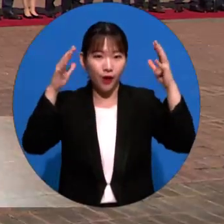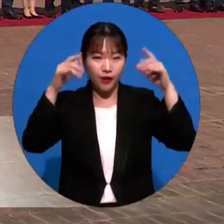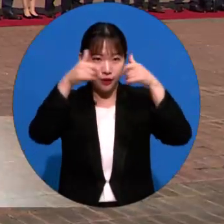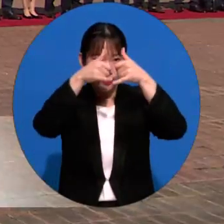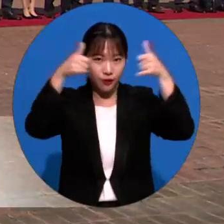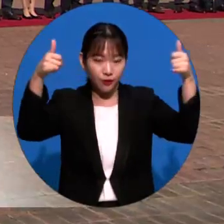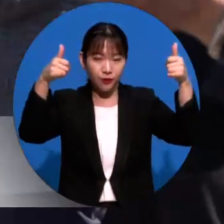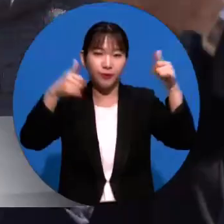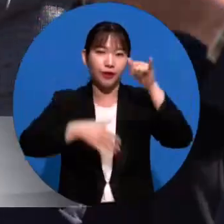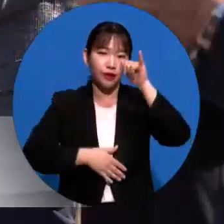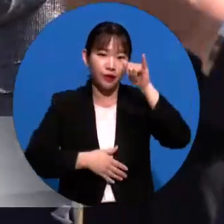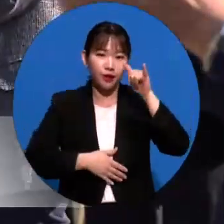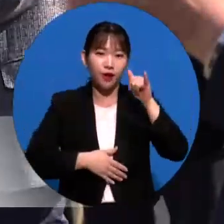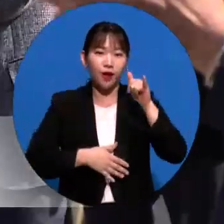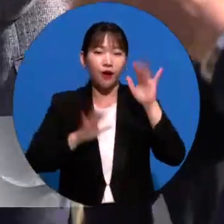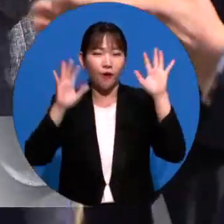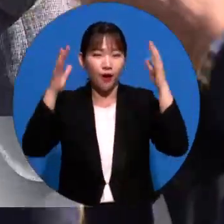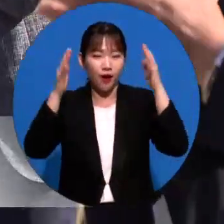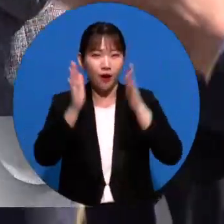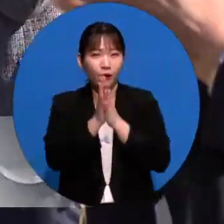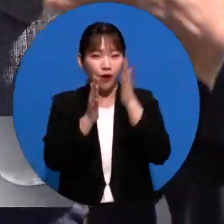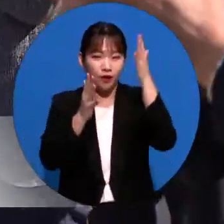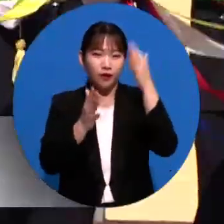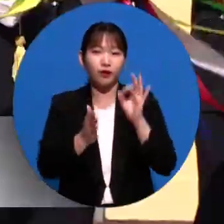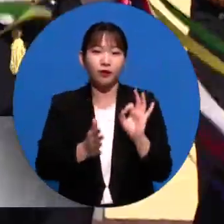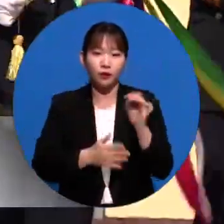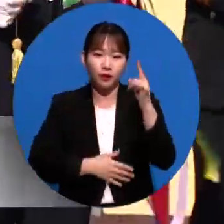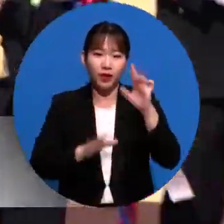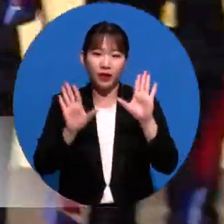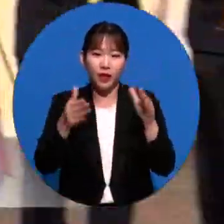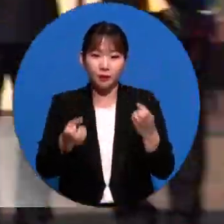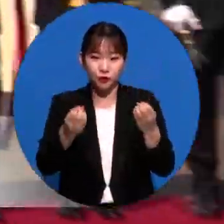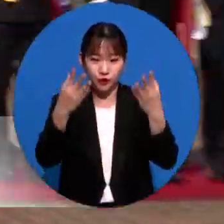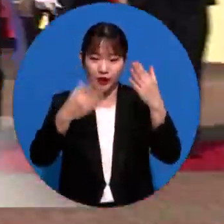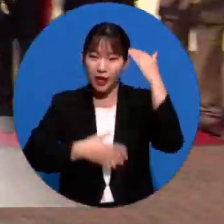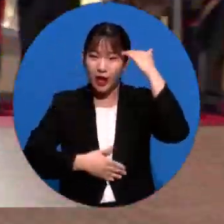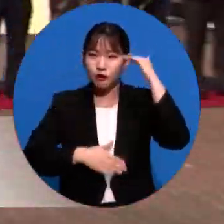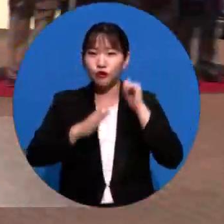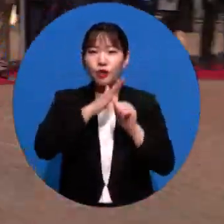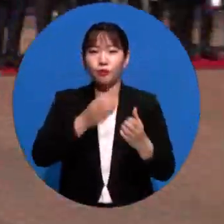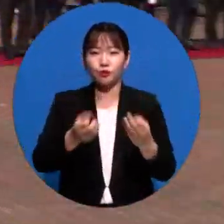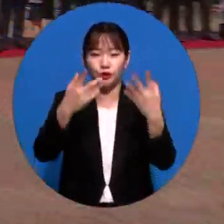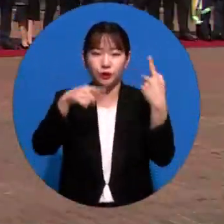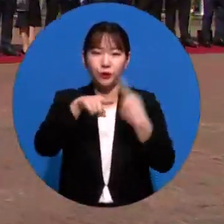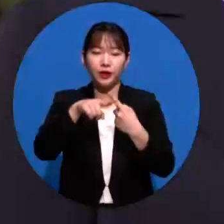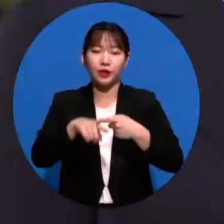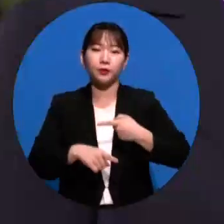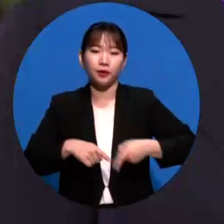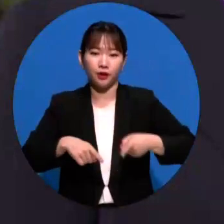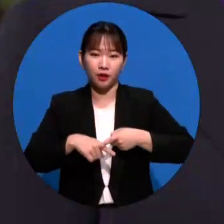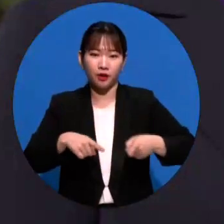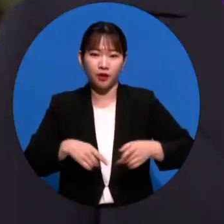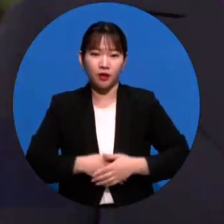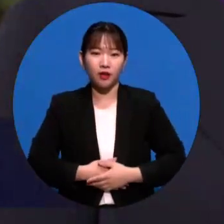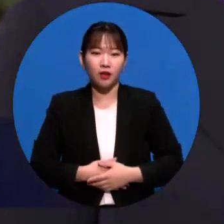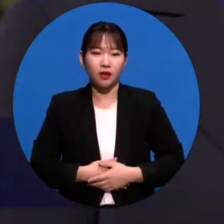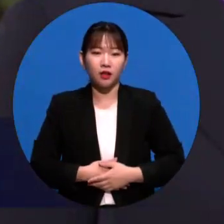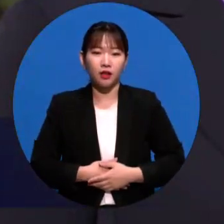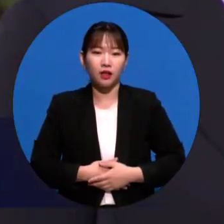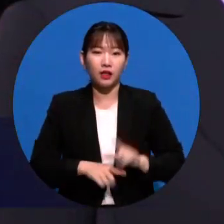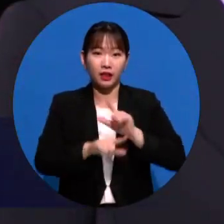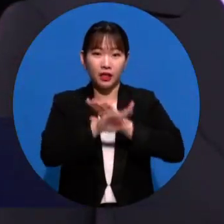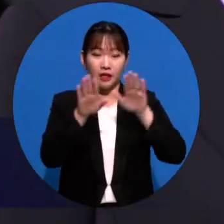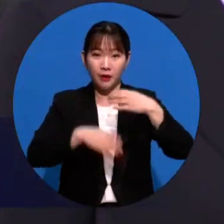현수막이 내걸리는 등 성대한 환영 속에 나비축제를 대한민국의 대표 축제로 평가했습니다. 기후위기에